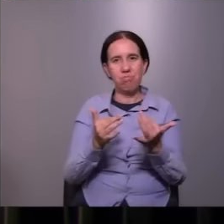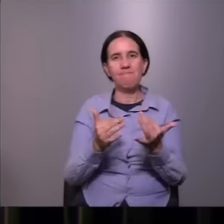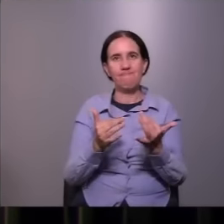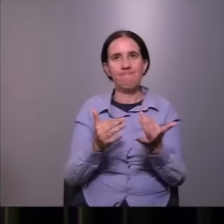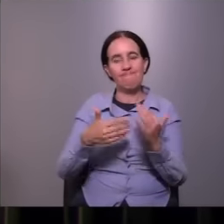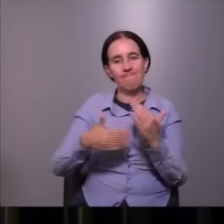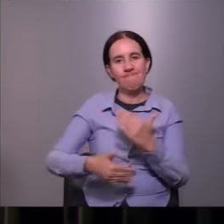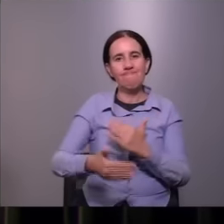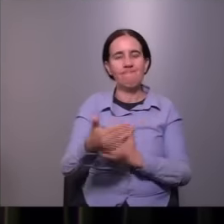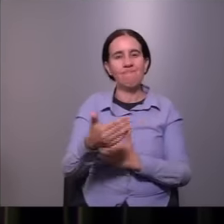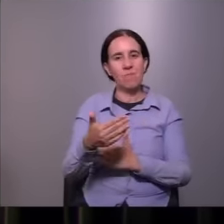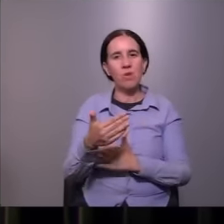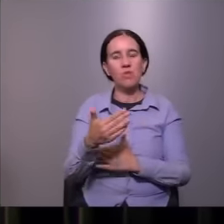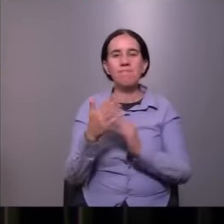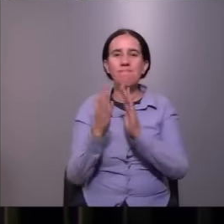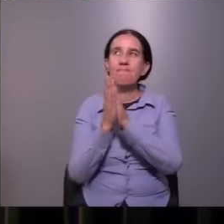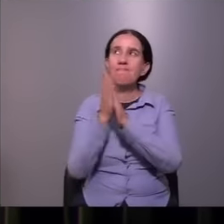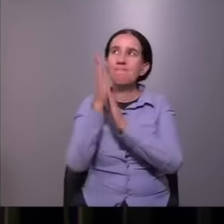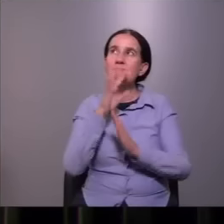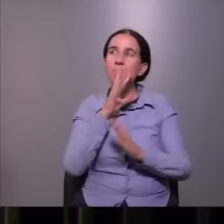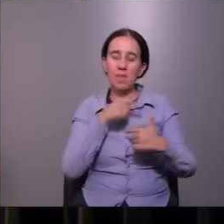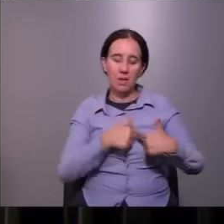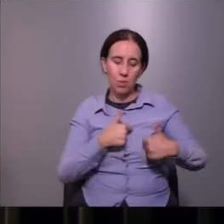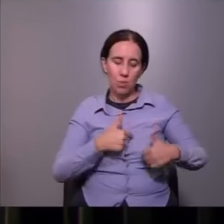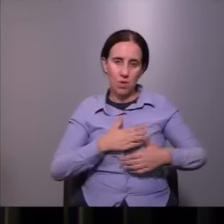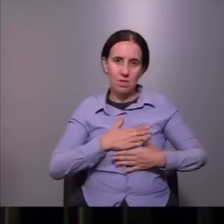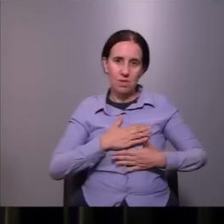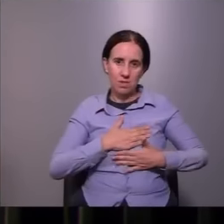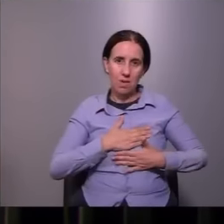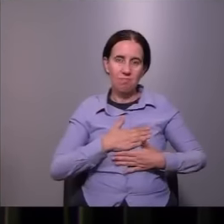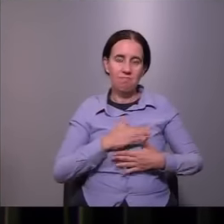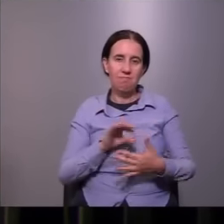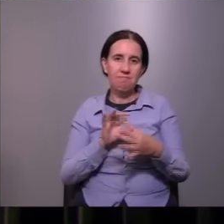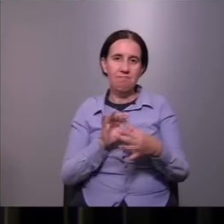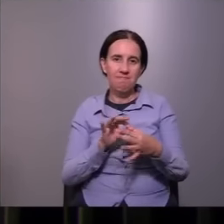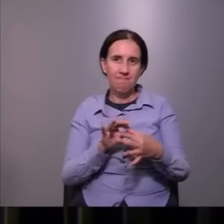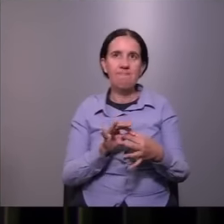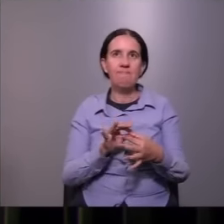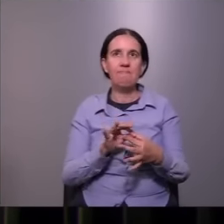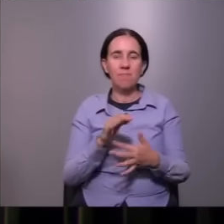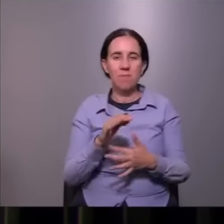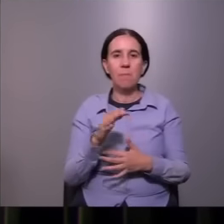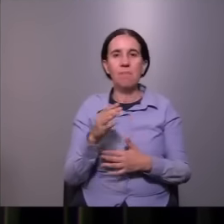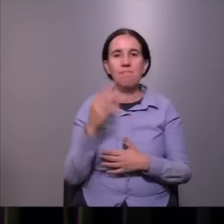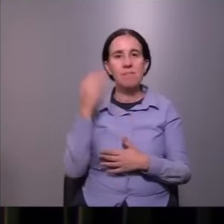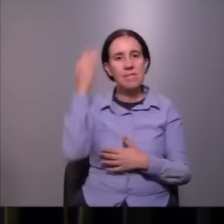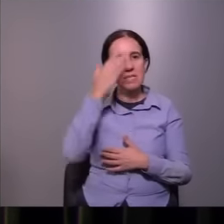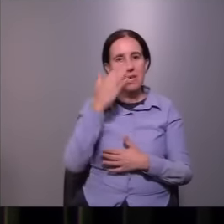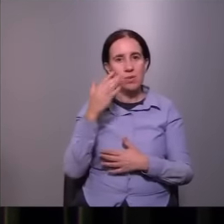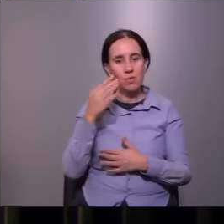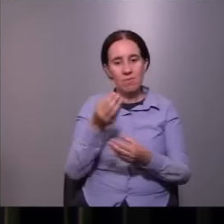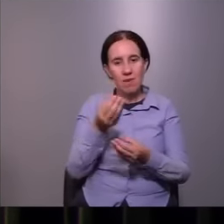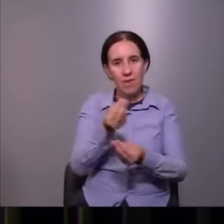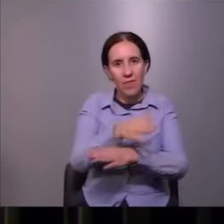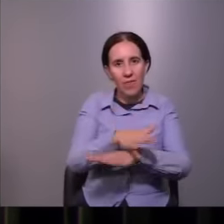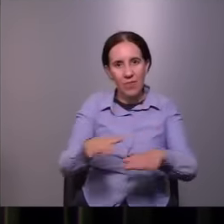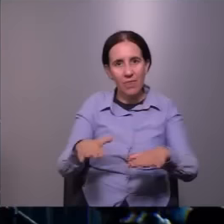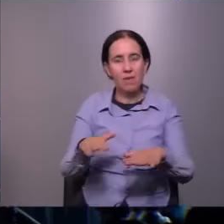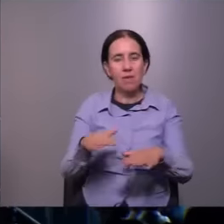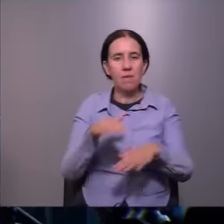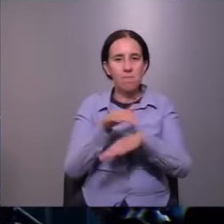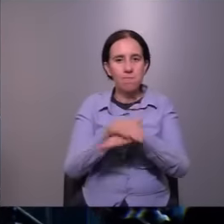Por todos nós, peregrinos de Fátima, para que descobramos no materno coração imaculado